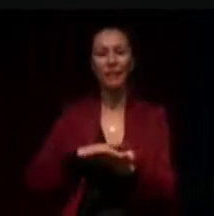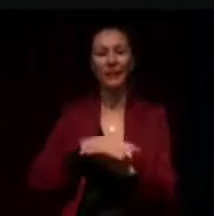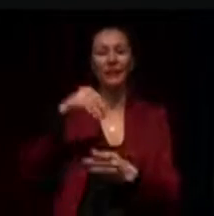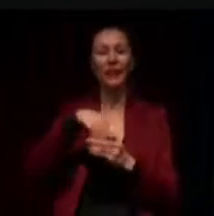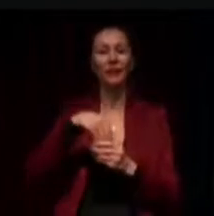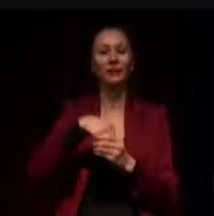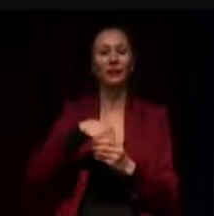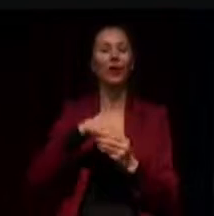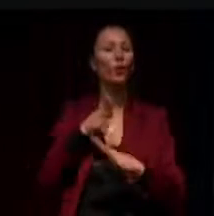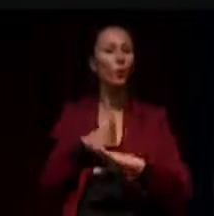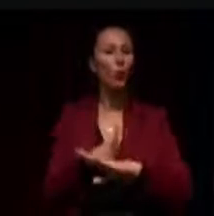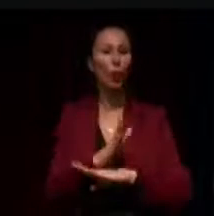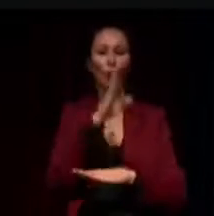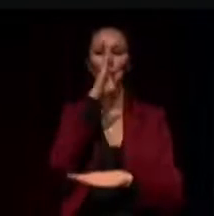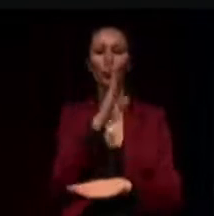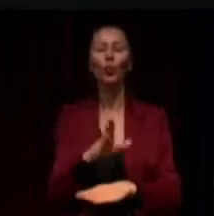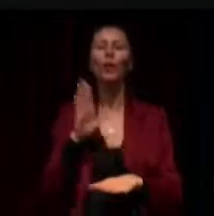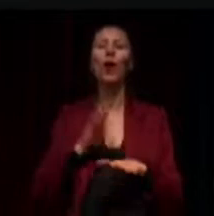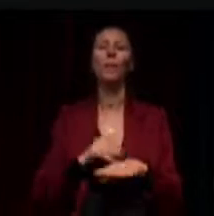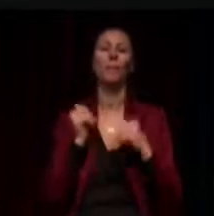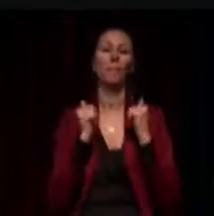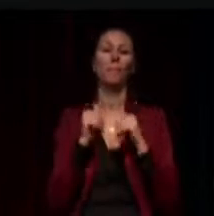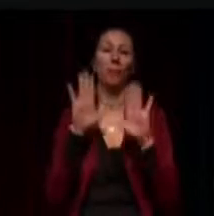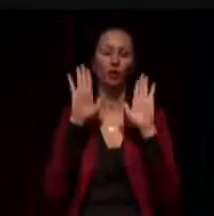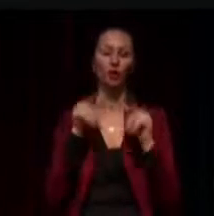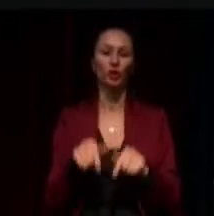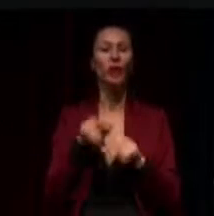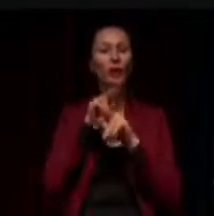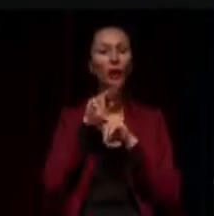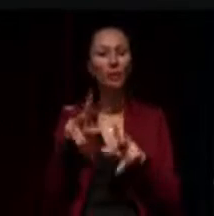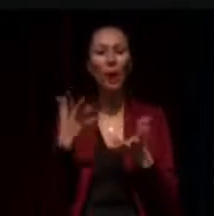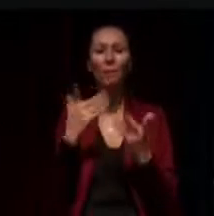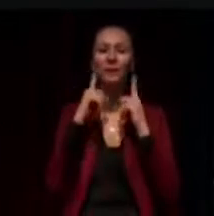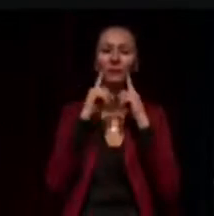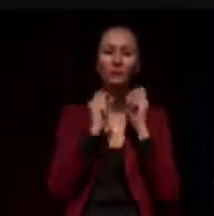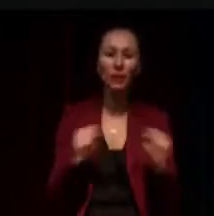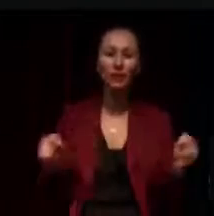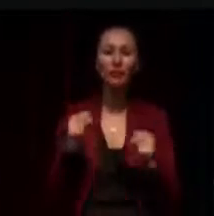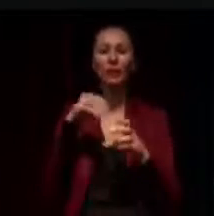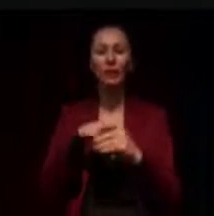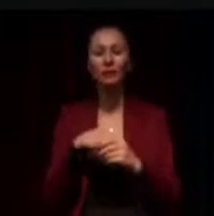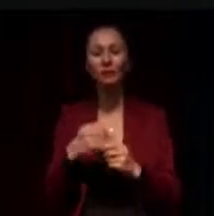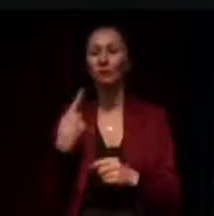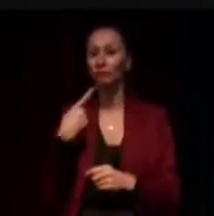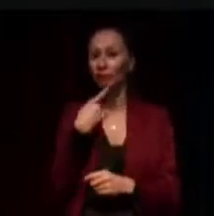doğru dürüst yapılmamış, yıpranmış, gerekli dayanıklılık